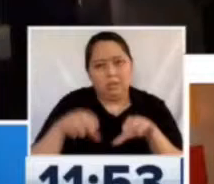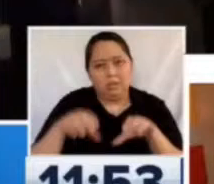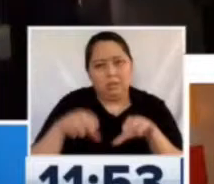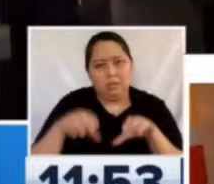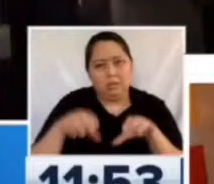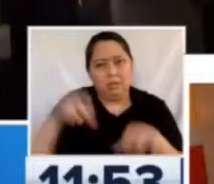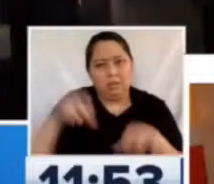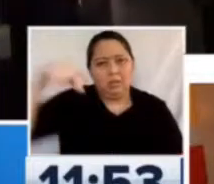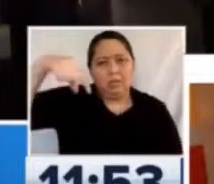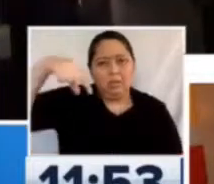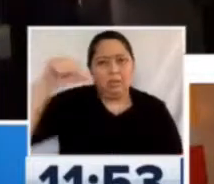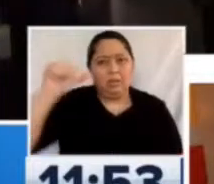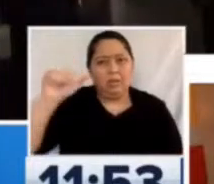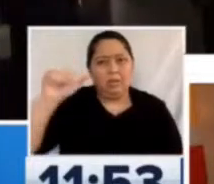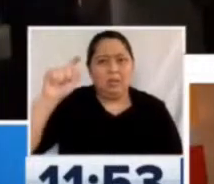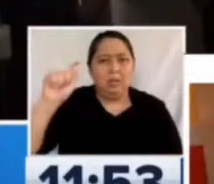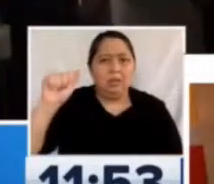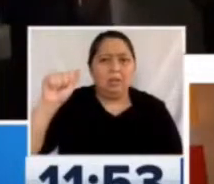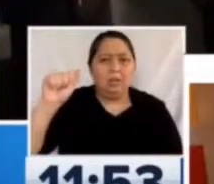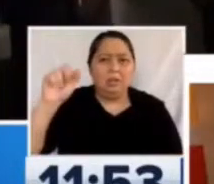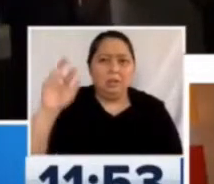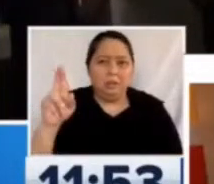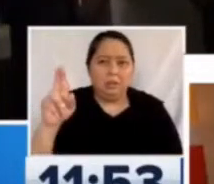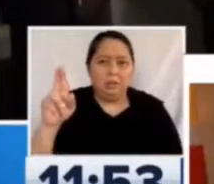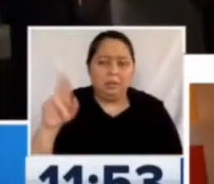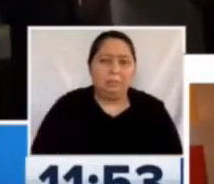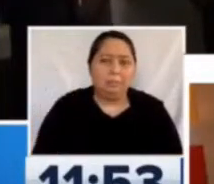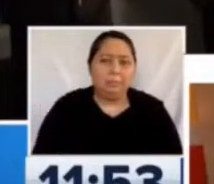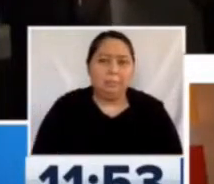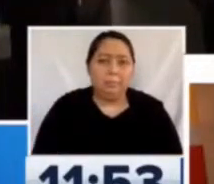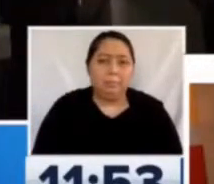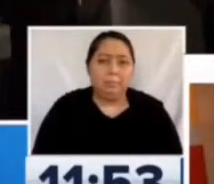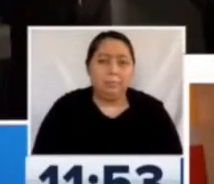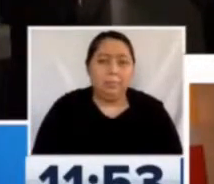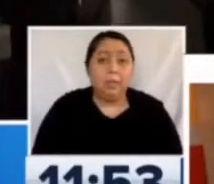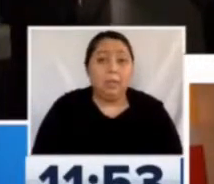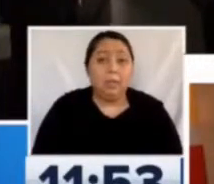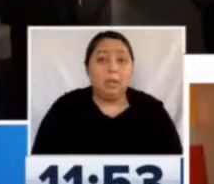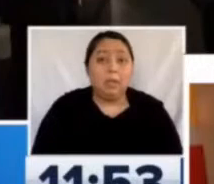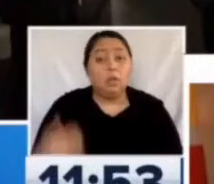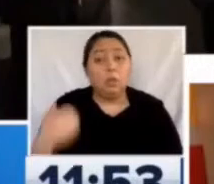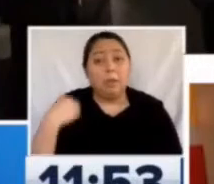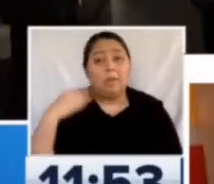physical distancing measures sa mga mosque dahil sa COVID-19 pandemic?